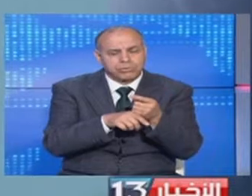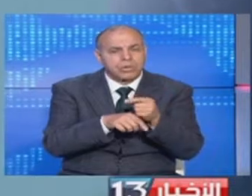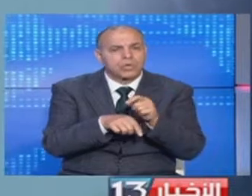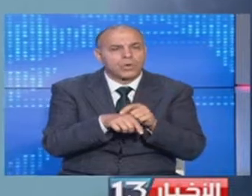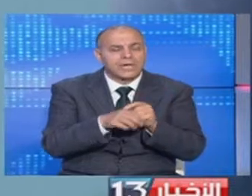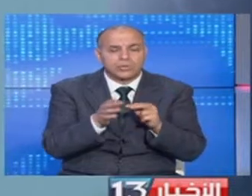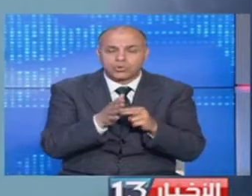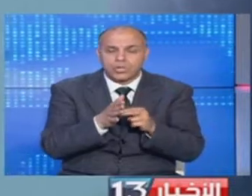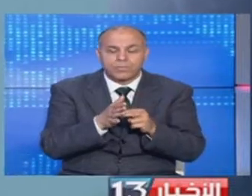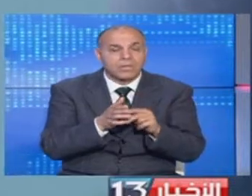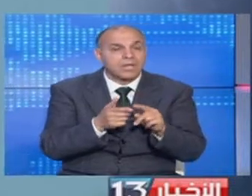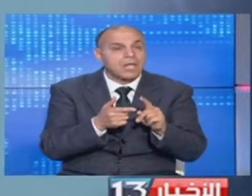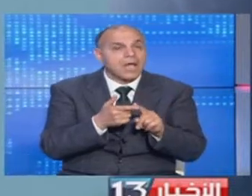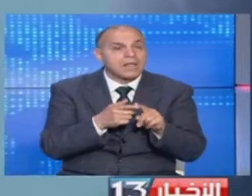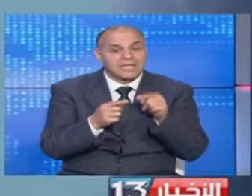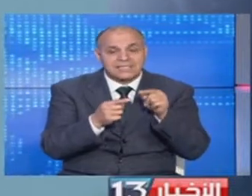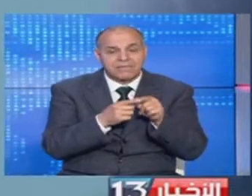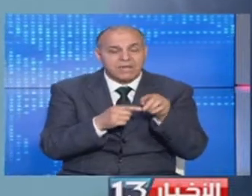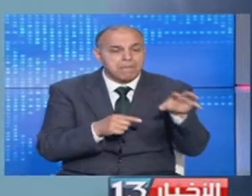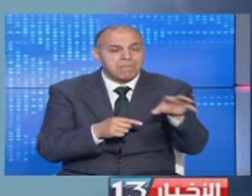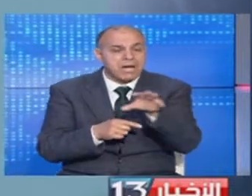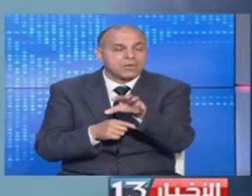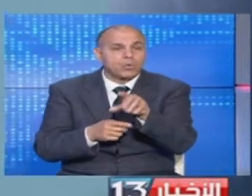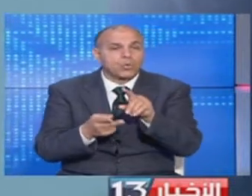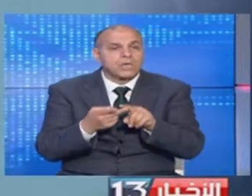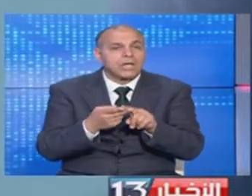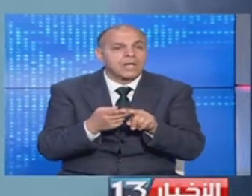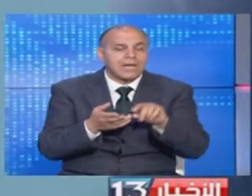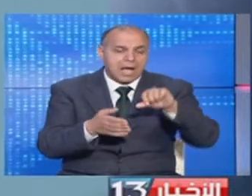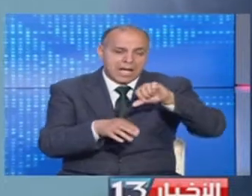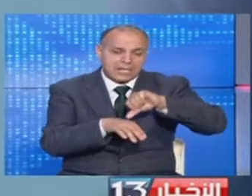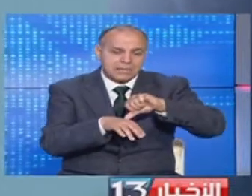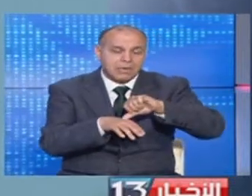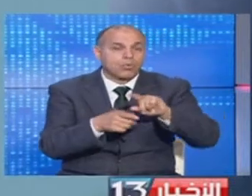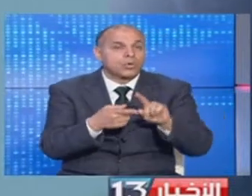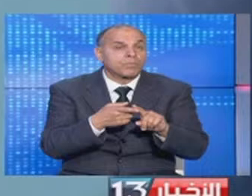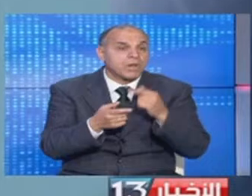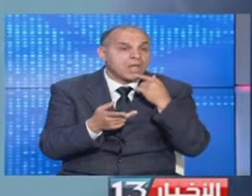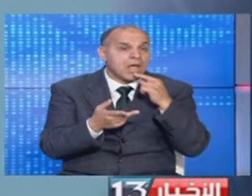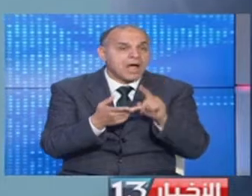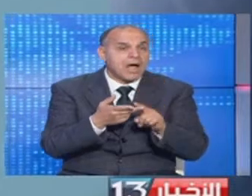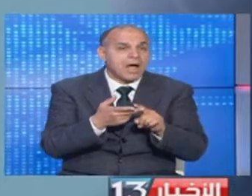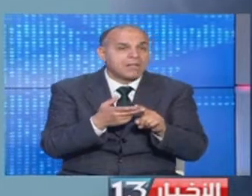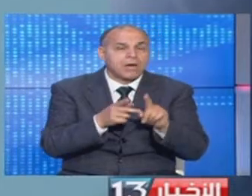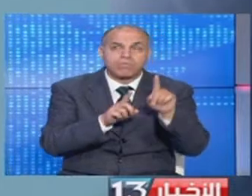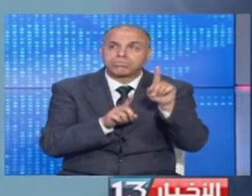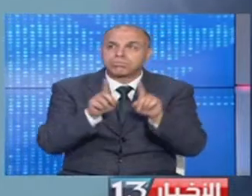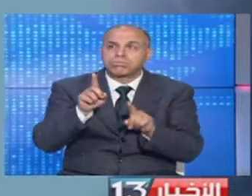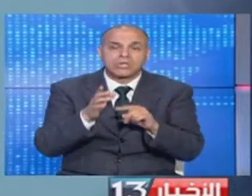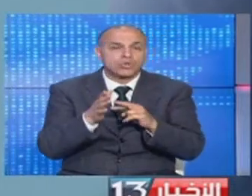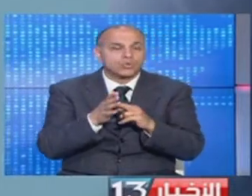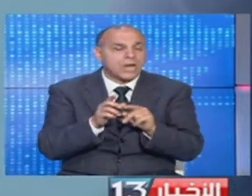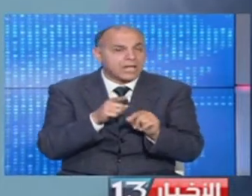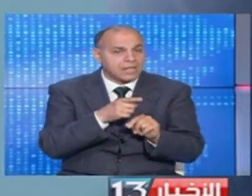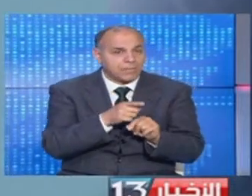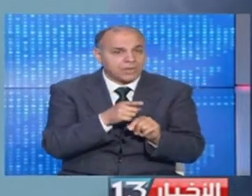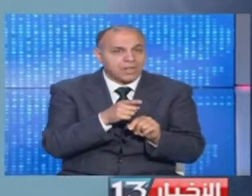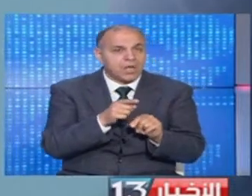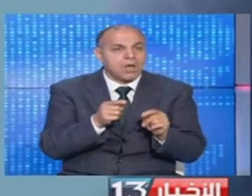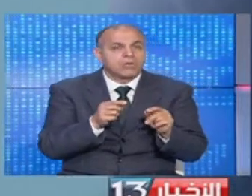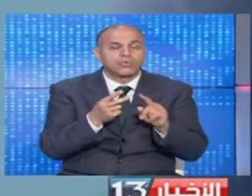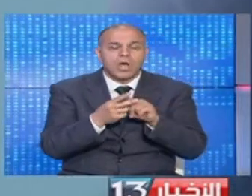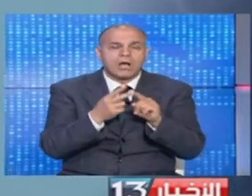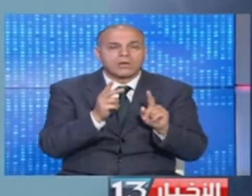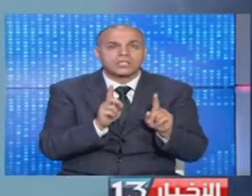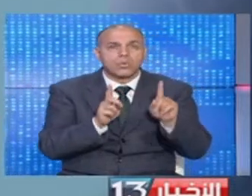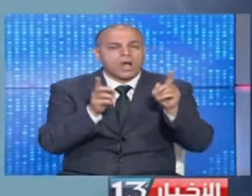سوريا واستهدف مناطق تقع بضواحي دمشق لتواجه وسائط الدفاع السوري الجوي وتسقط